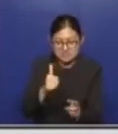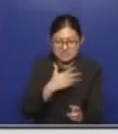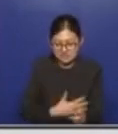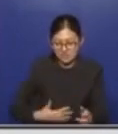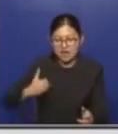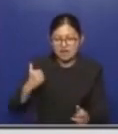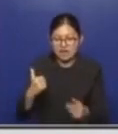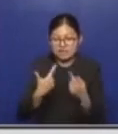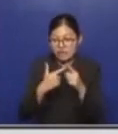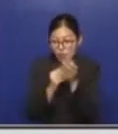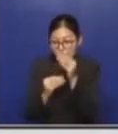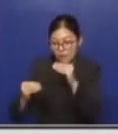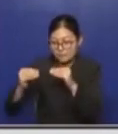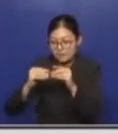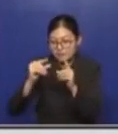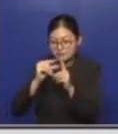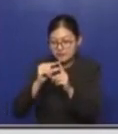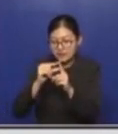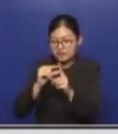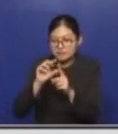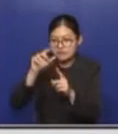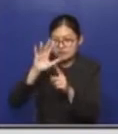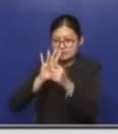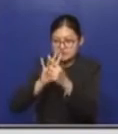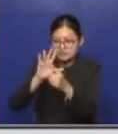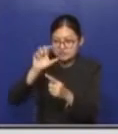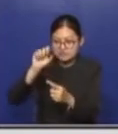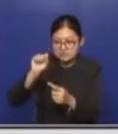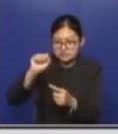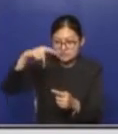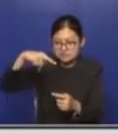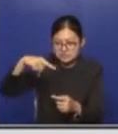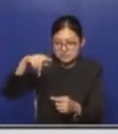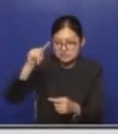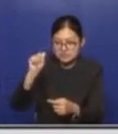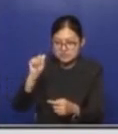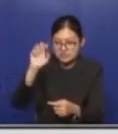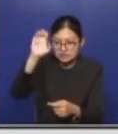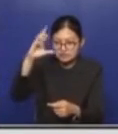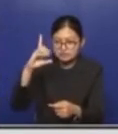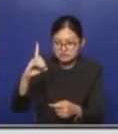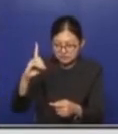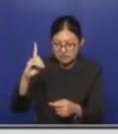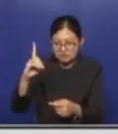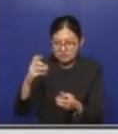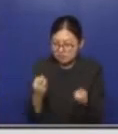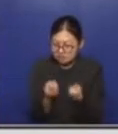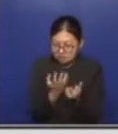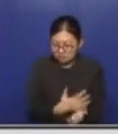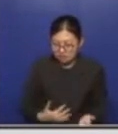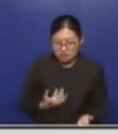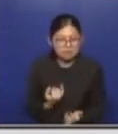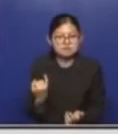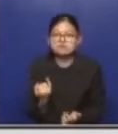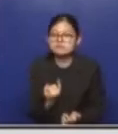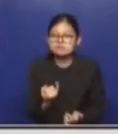ดมาต่อท้ายคำว่ายากลายเป็นสิ่งที่ไม่ดีต่อร่างกายและเป็นโทษมหันต์กับมวลมนุษยชาติ